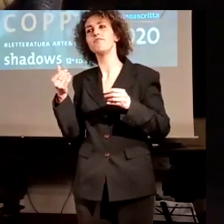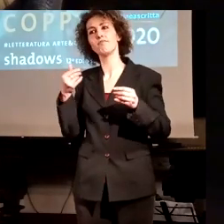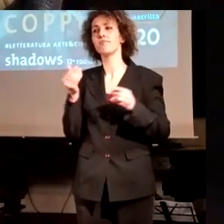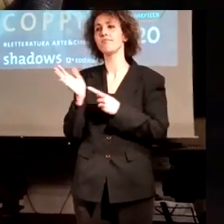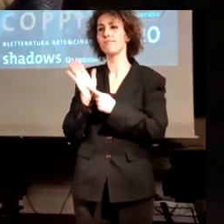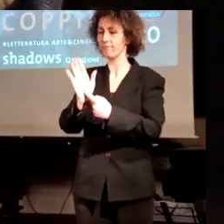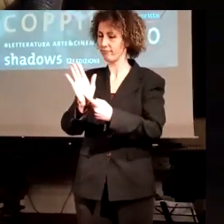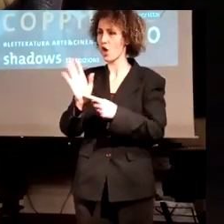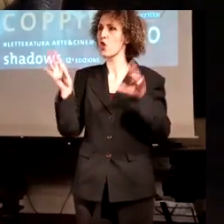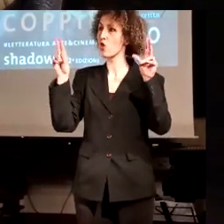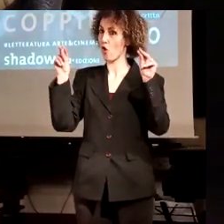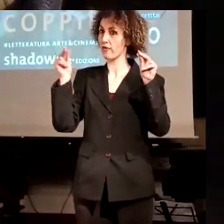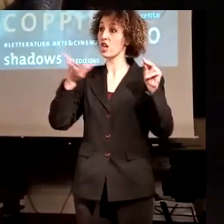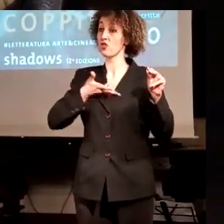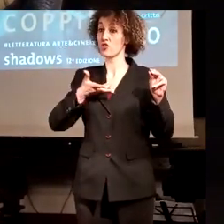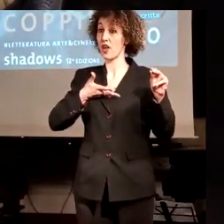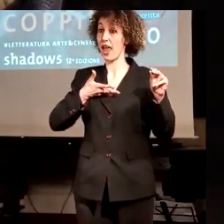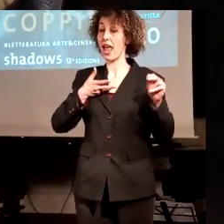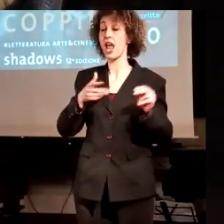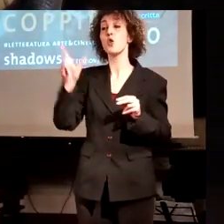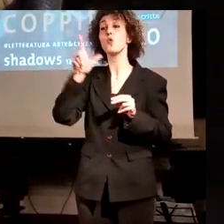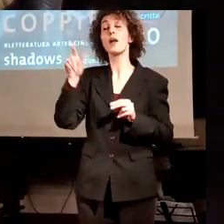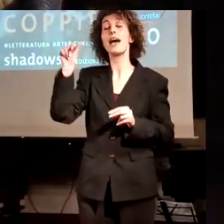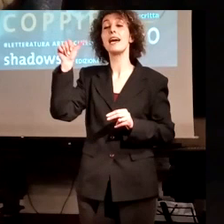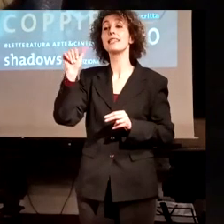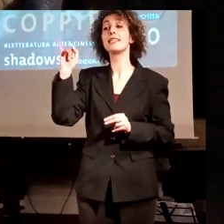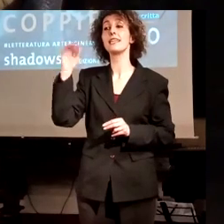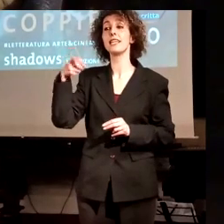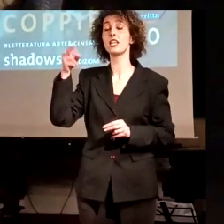incontro perché stasera è con noi luca signorini